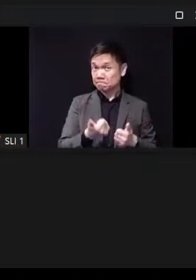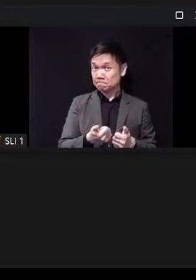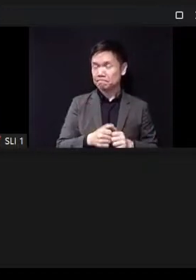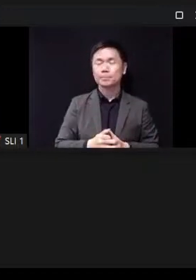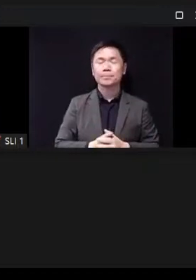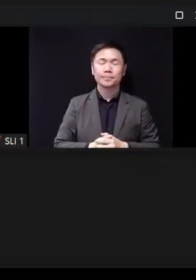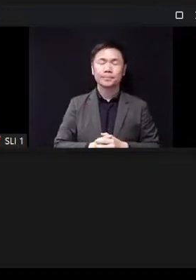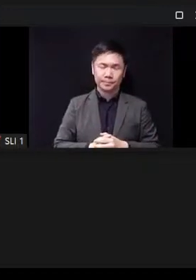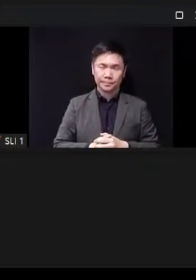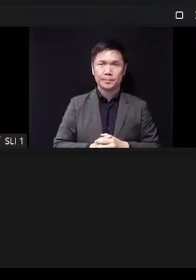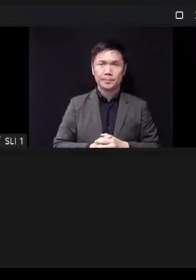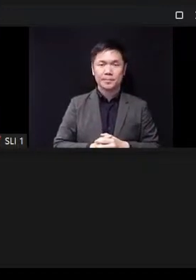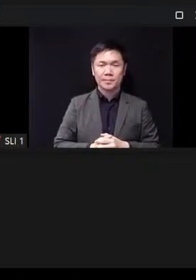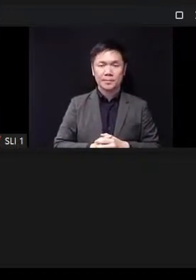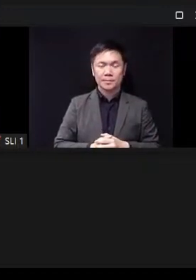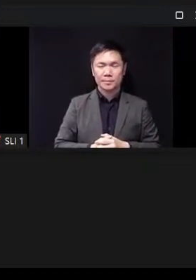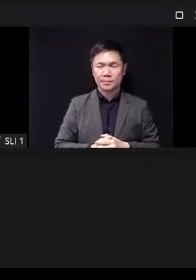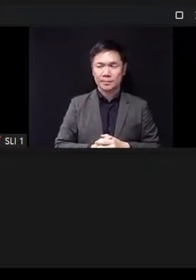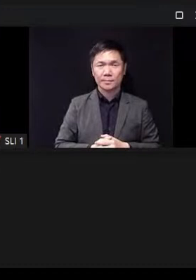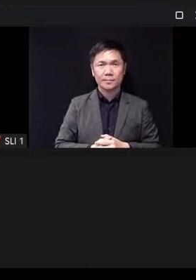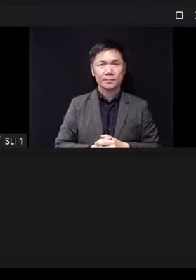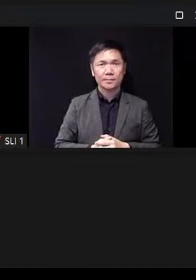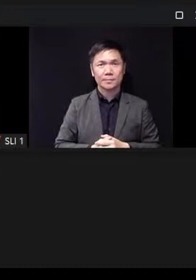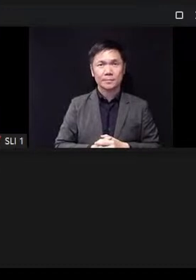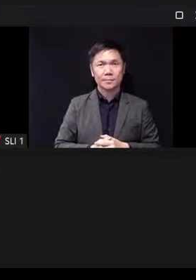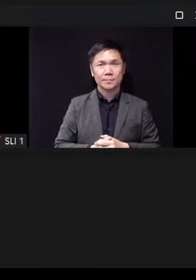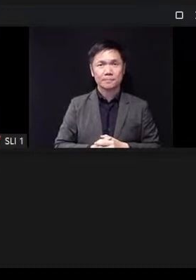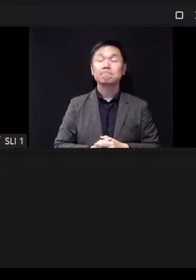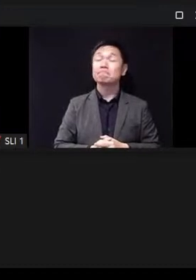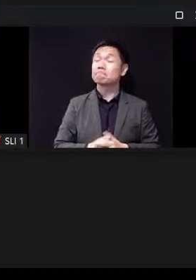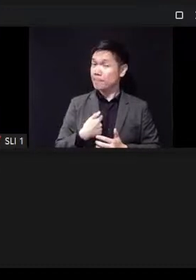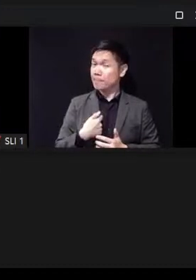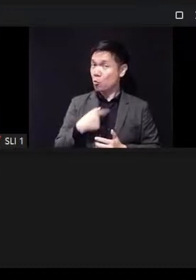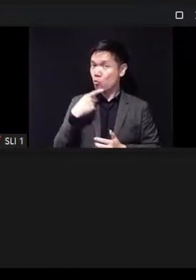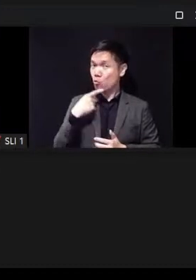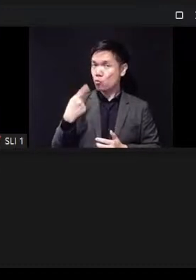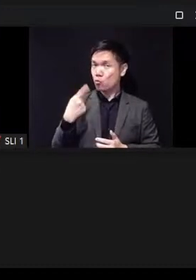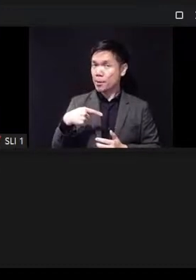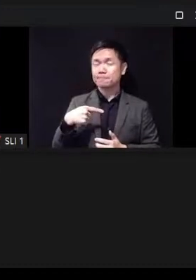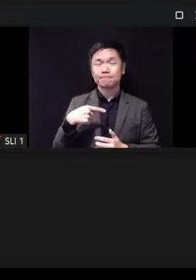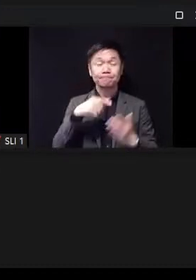мы готовы были бы согласиться с рекомендацией 1.